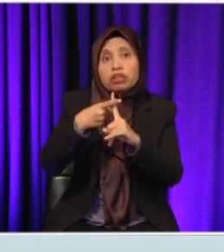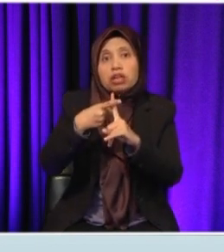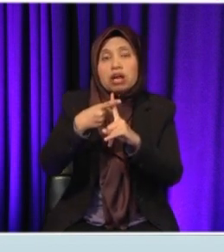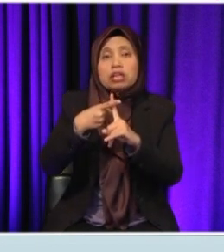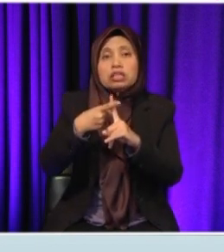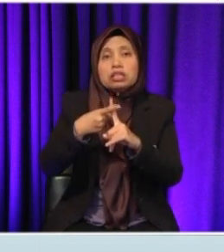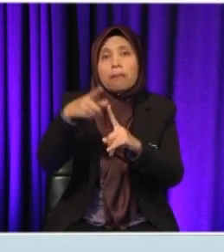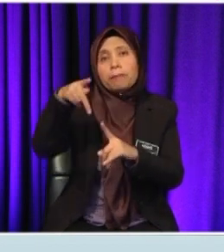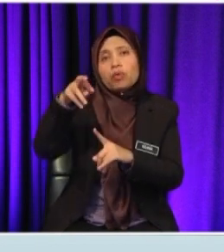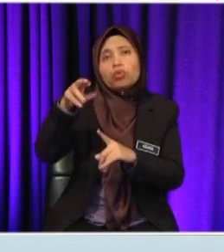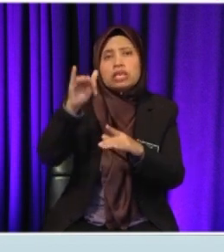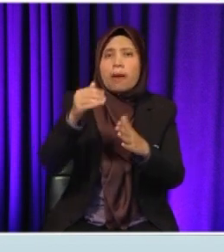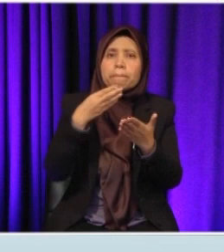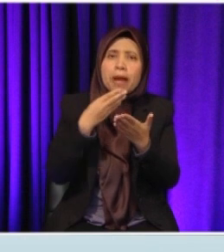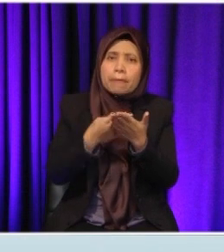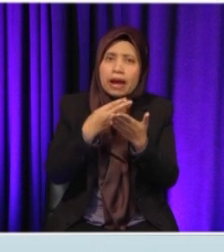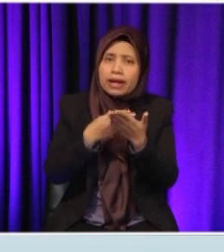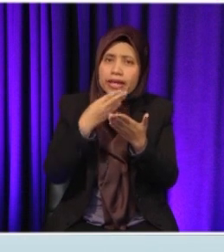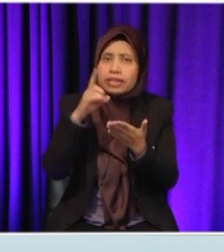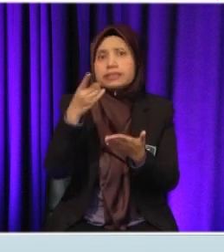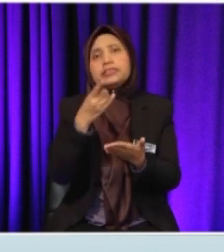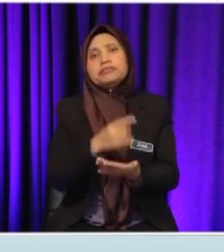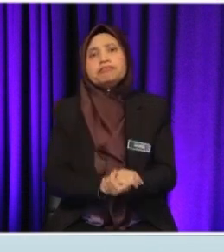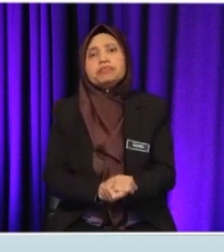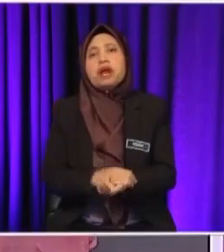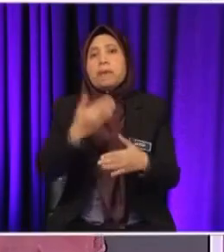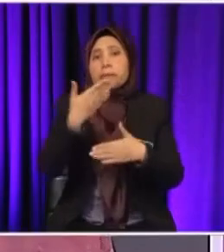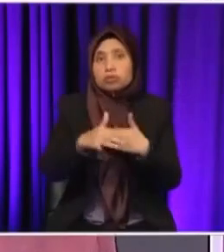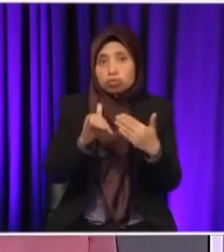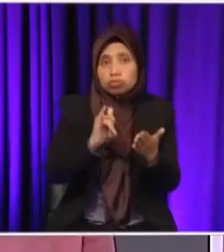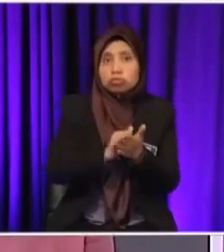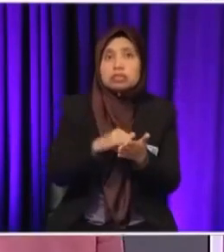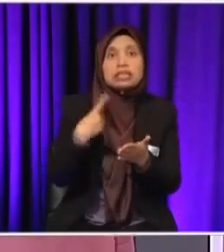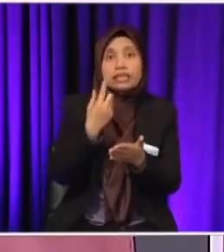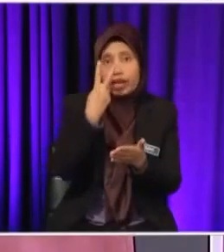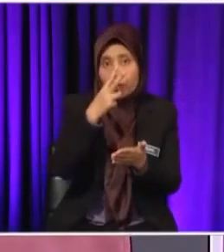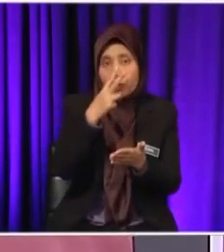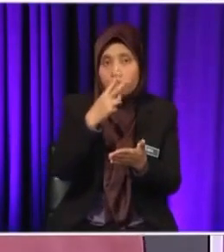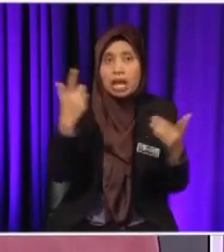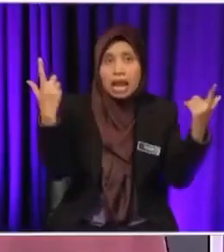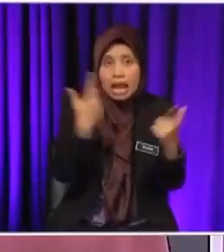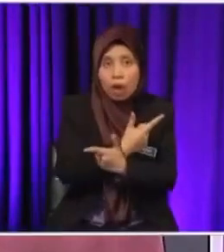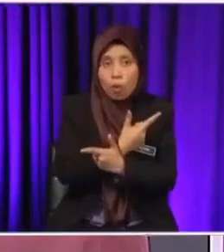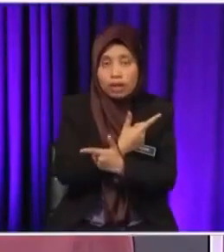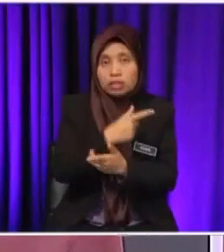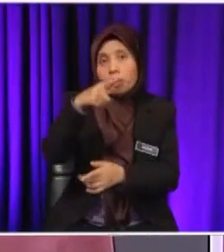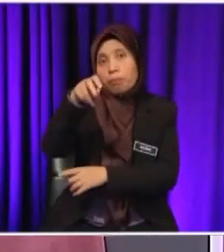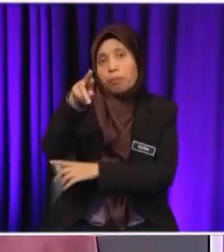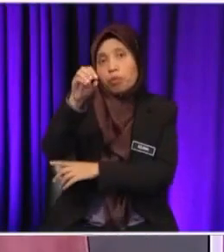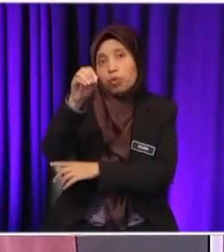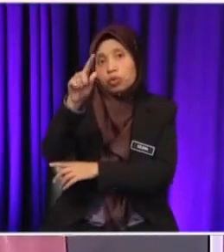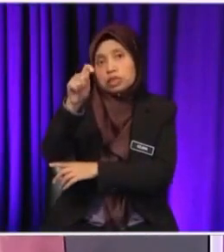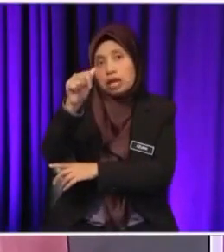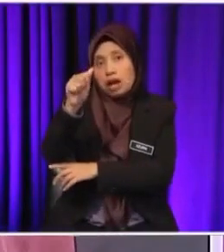protagonis ni yang baik saja keluar daripada diri dia. Okey, kemudian kita lihat yang seterusnya. Lawan kepada protagonis adalah